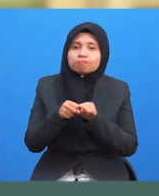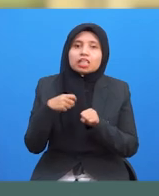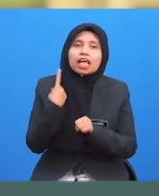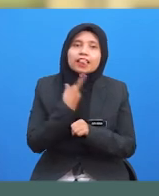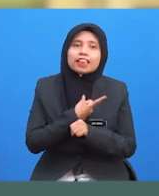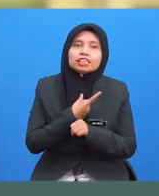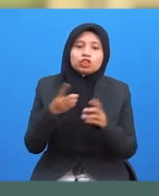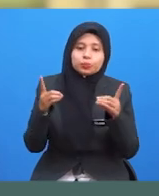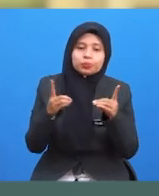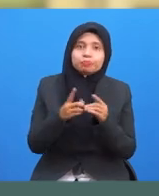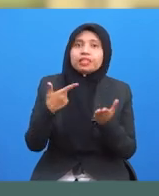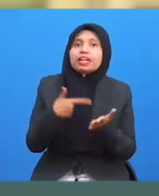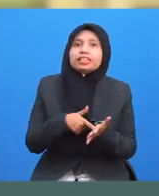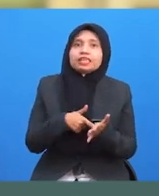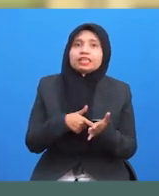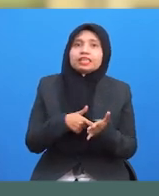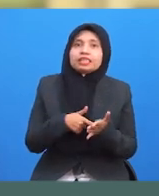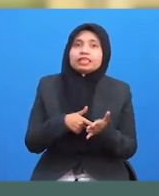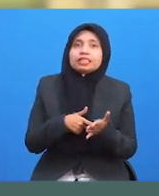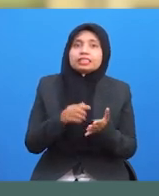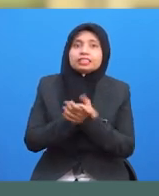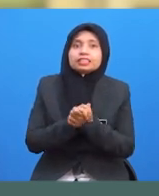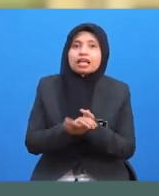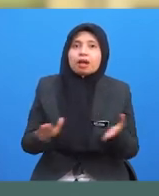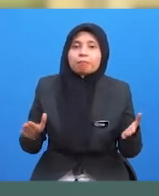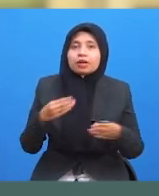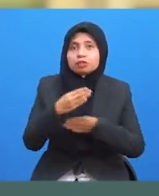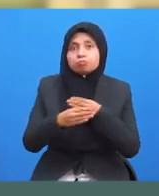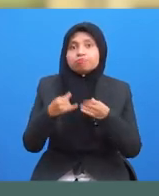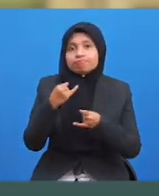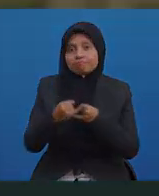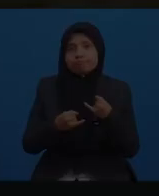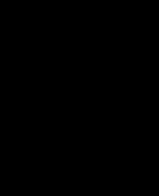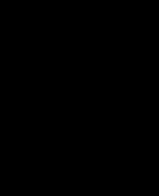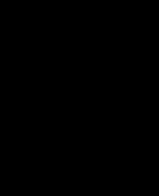Semoga kita berjumpa lagi. Selamat maju jaya.